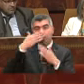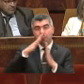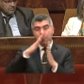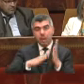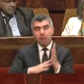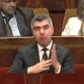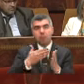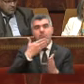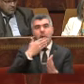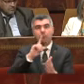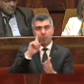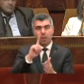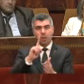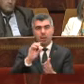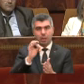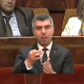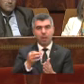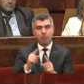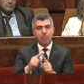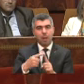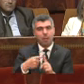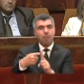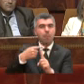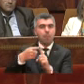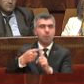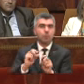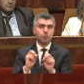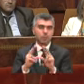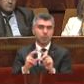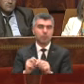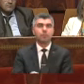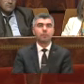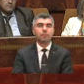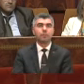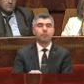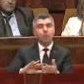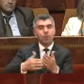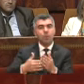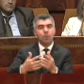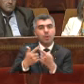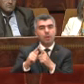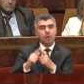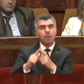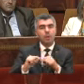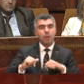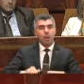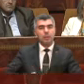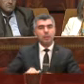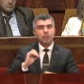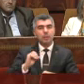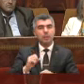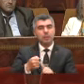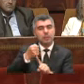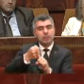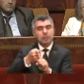لله وصلت لواحد المرتبة مشرفة، وهذا ما يمكننا إلا تبني عليه سيدة الوزيرة، وما يمكننا إلا